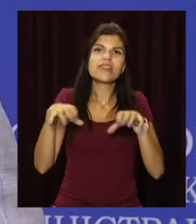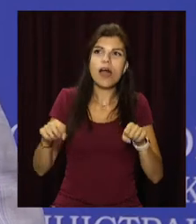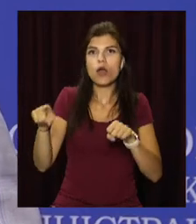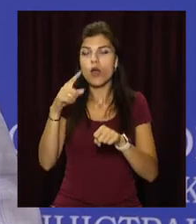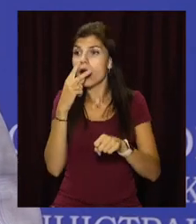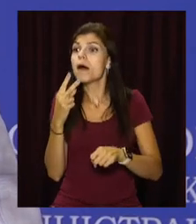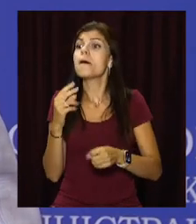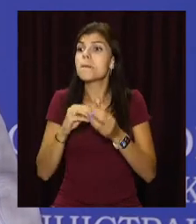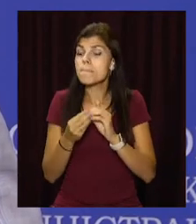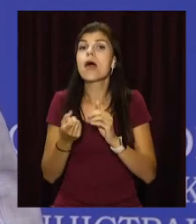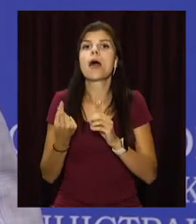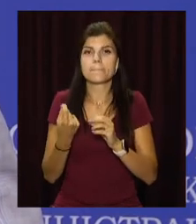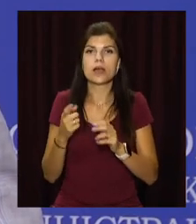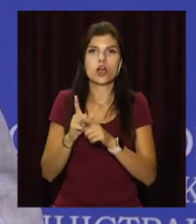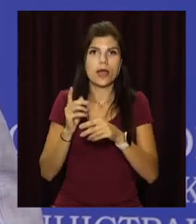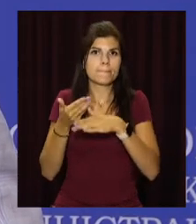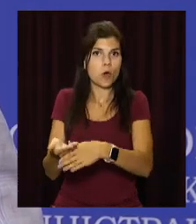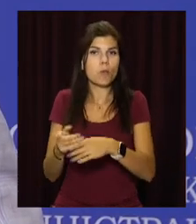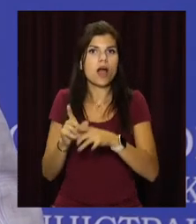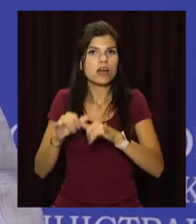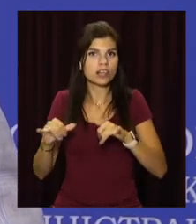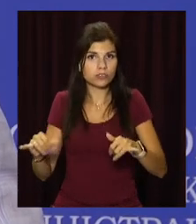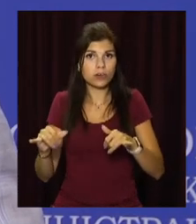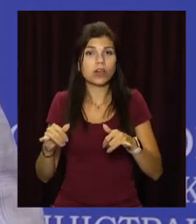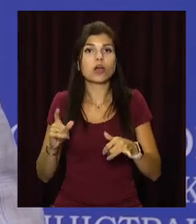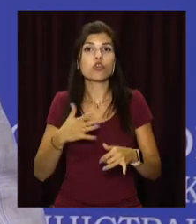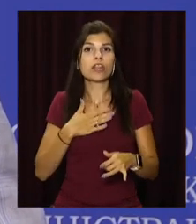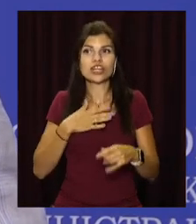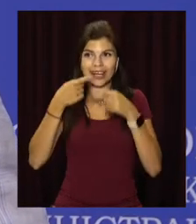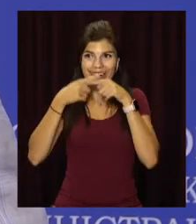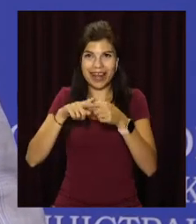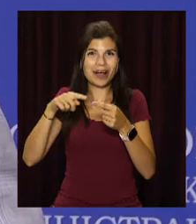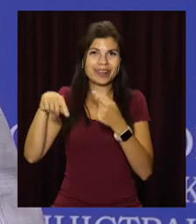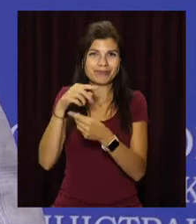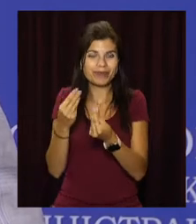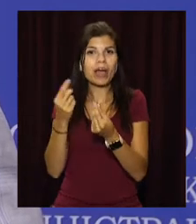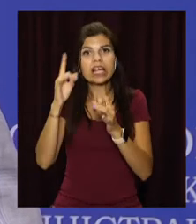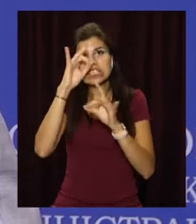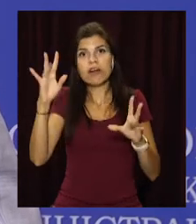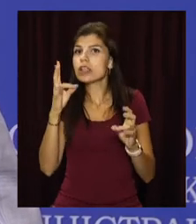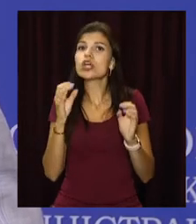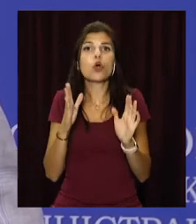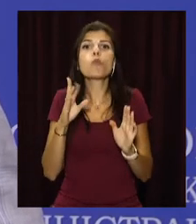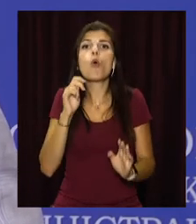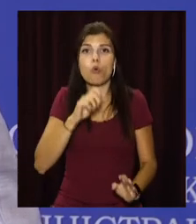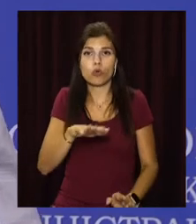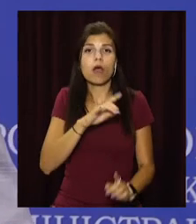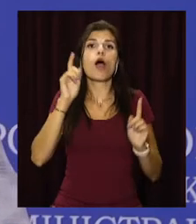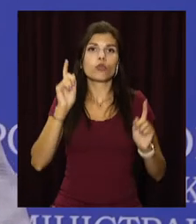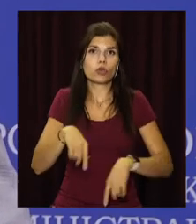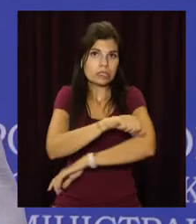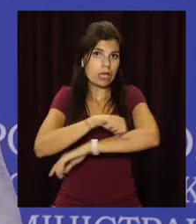ми її розвивали і щоб підприємства нашої легкої промисловості були відомі не тільки на території України, а далеко за